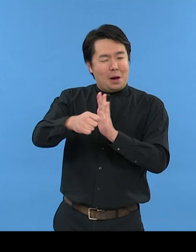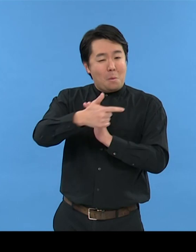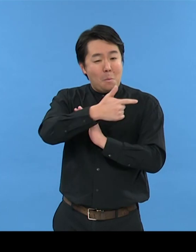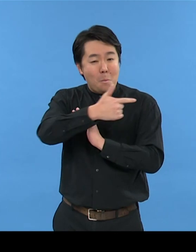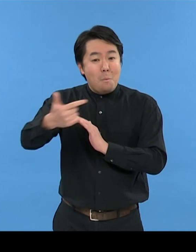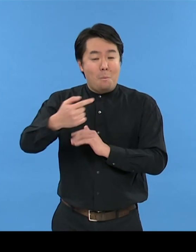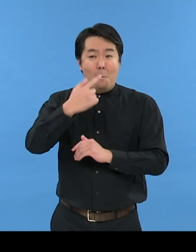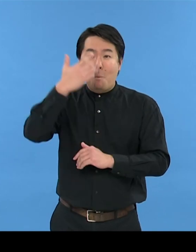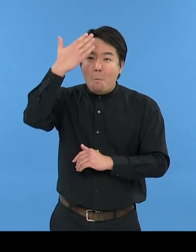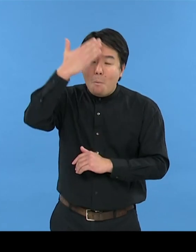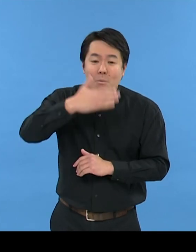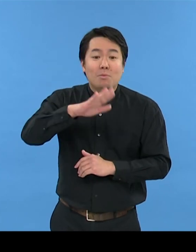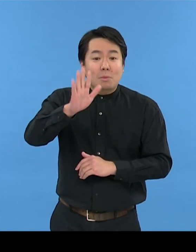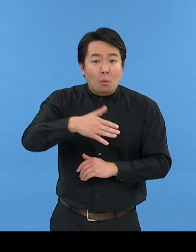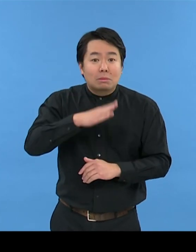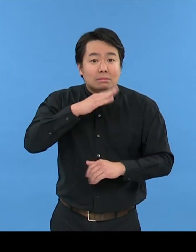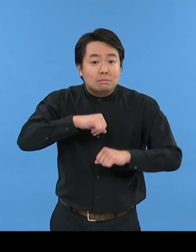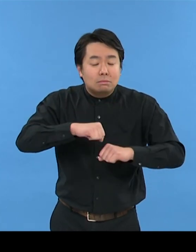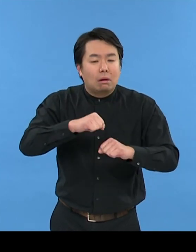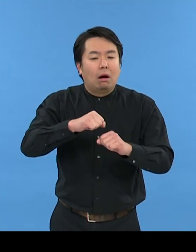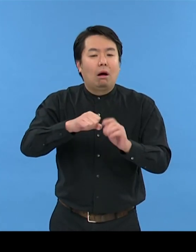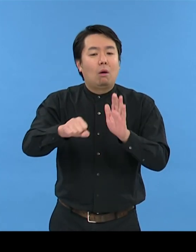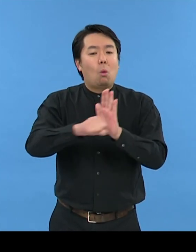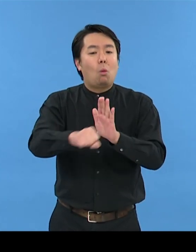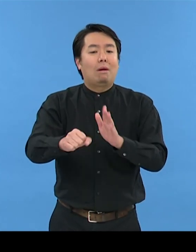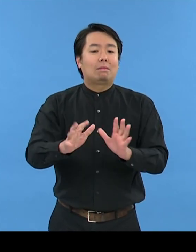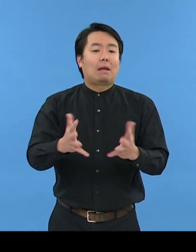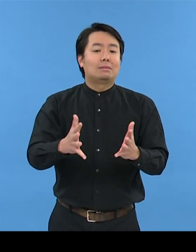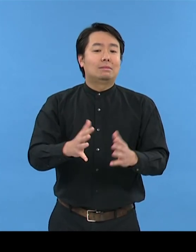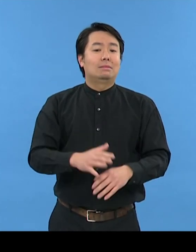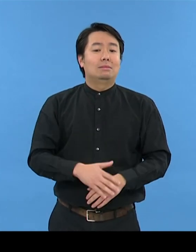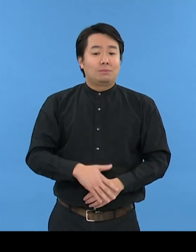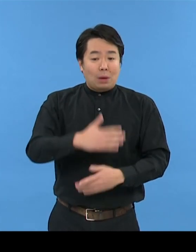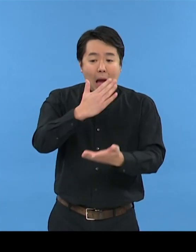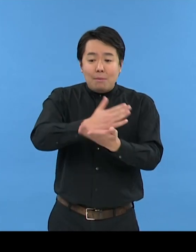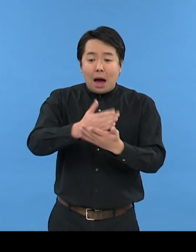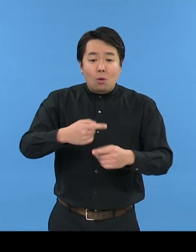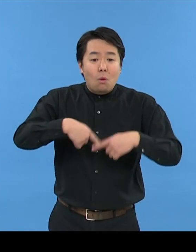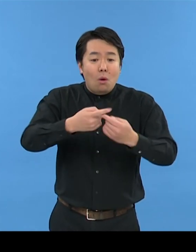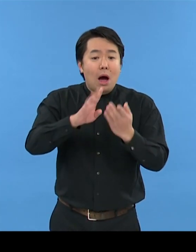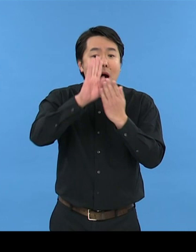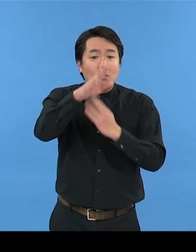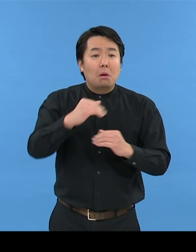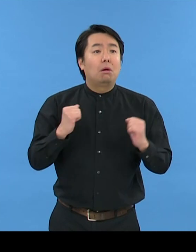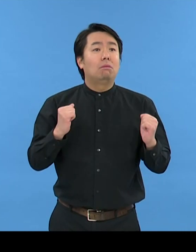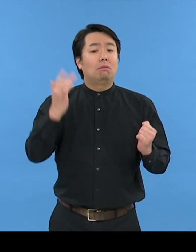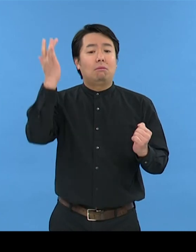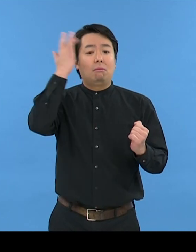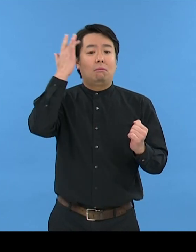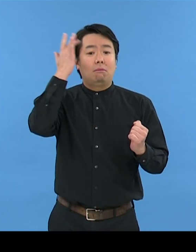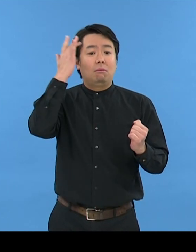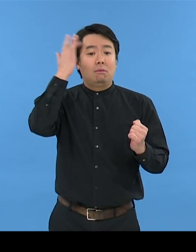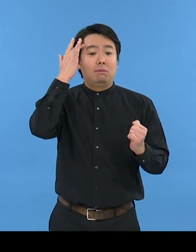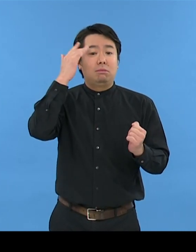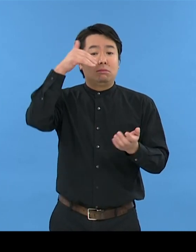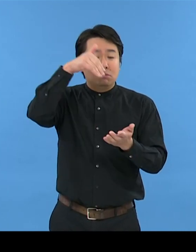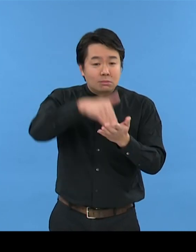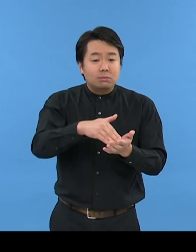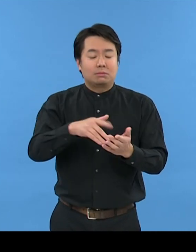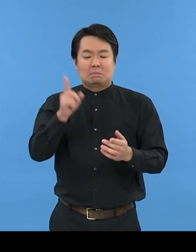ですアパートに入っても何もやることがないそして結局